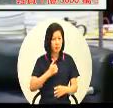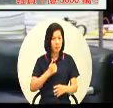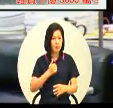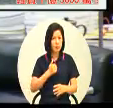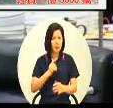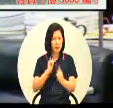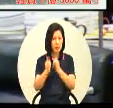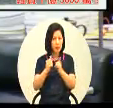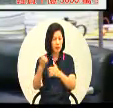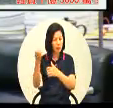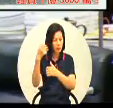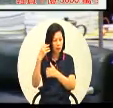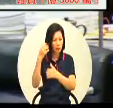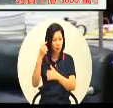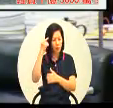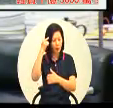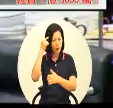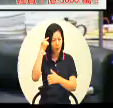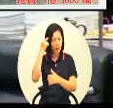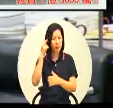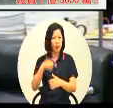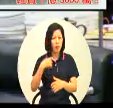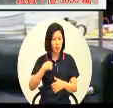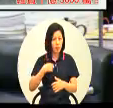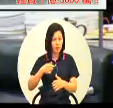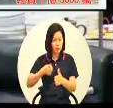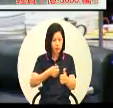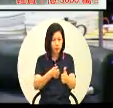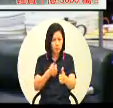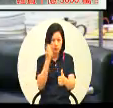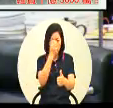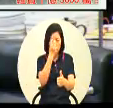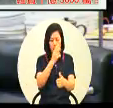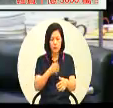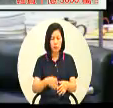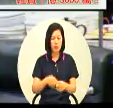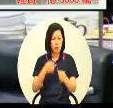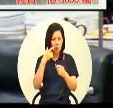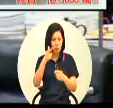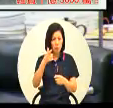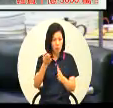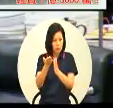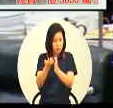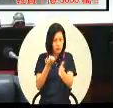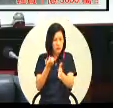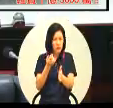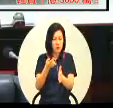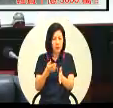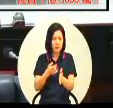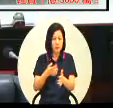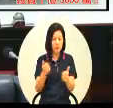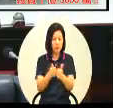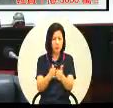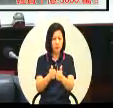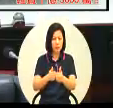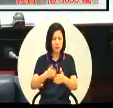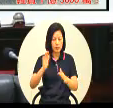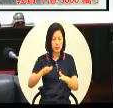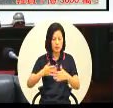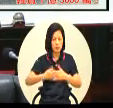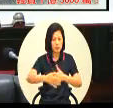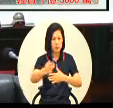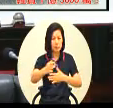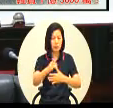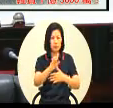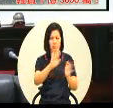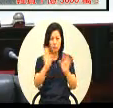心里？所以本席要来追踪我上个会期半年前的会期到目前的进度为何。我们